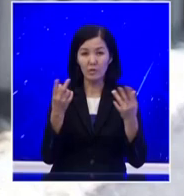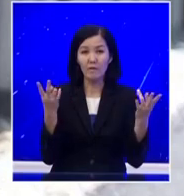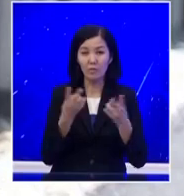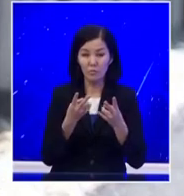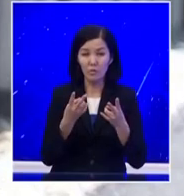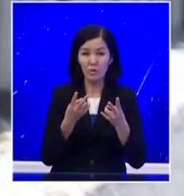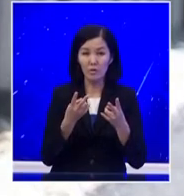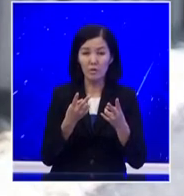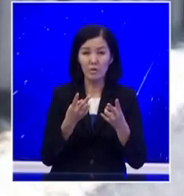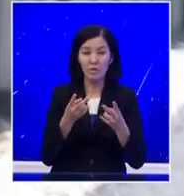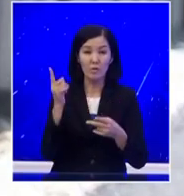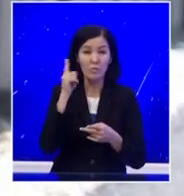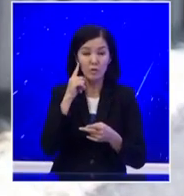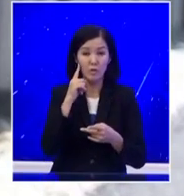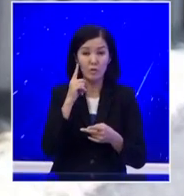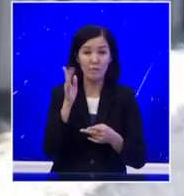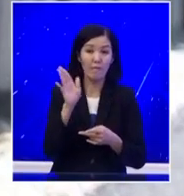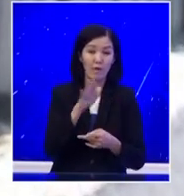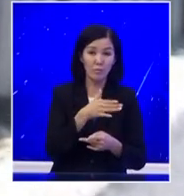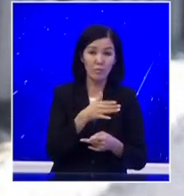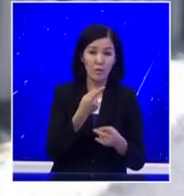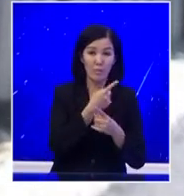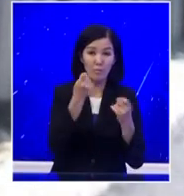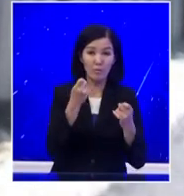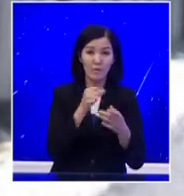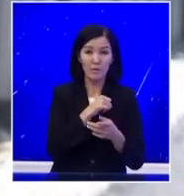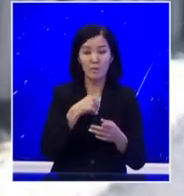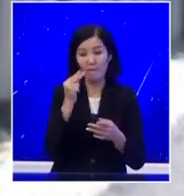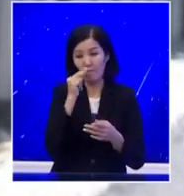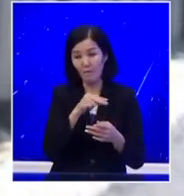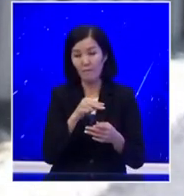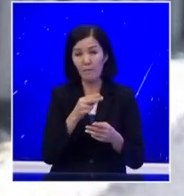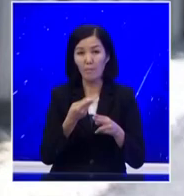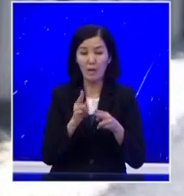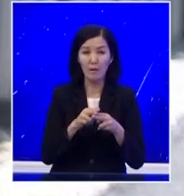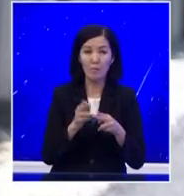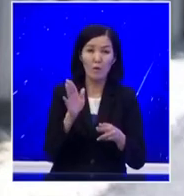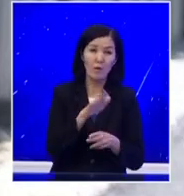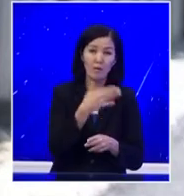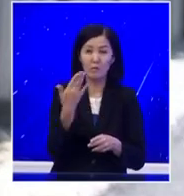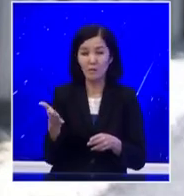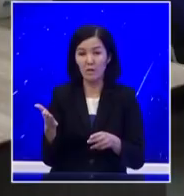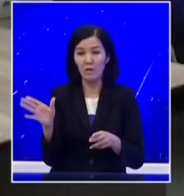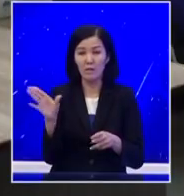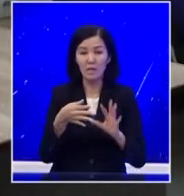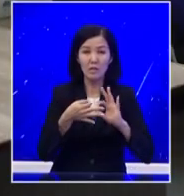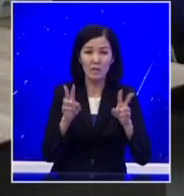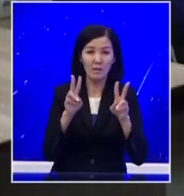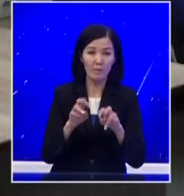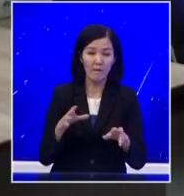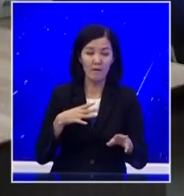службы услышав одну сторону опубликую потом я буду со миновать поэтому конечно да праве на информацию кладу ему